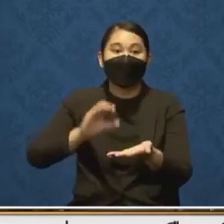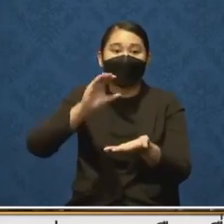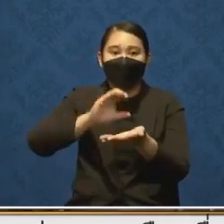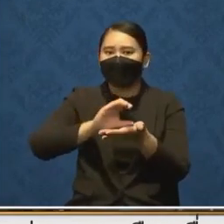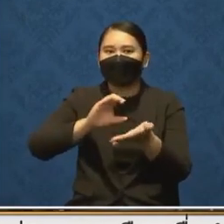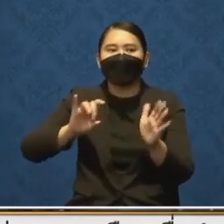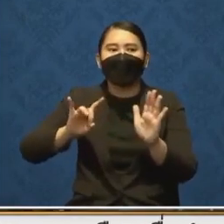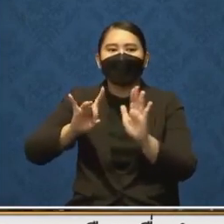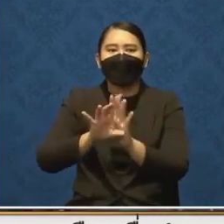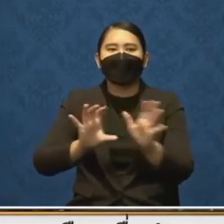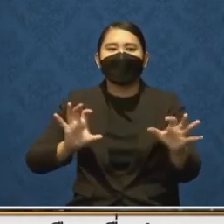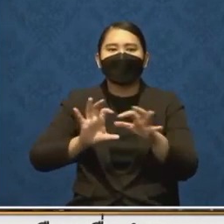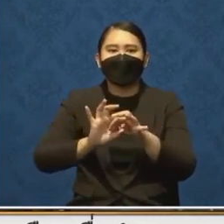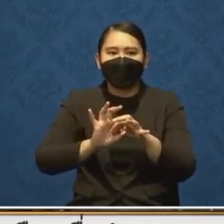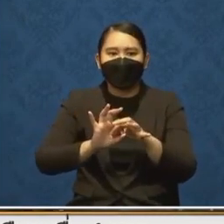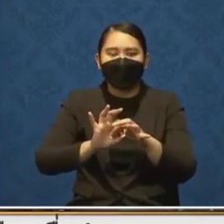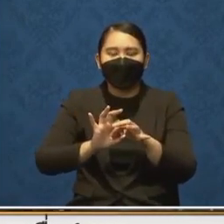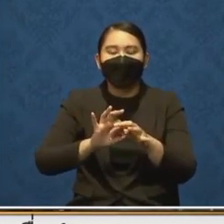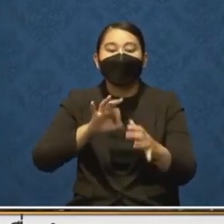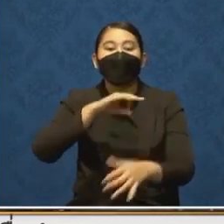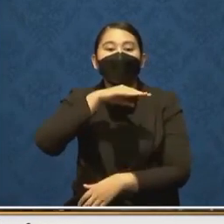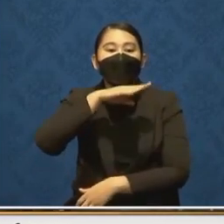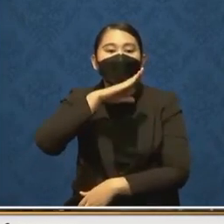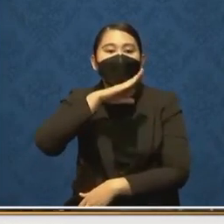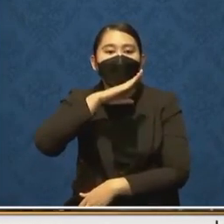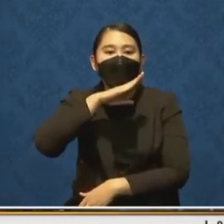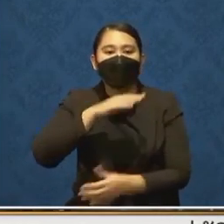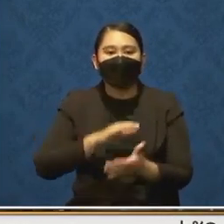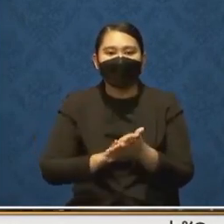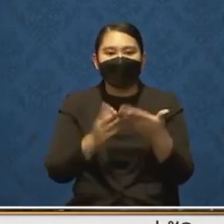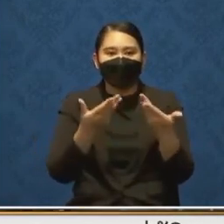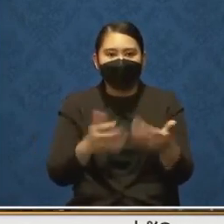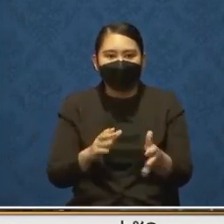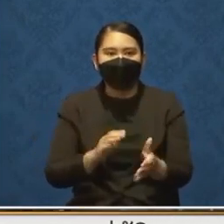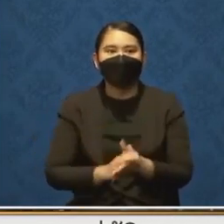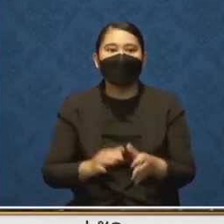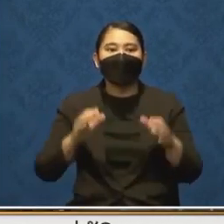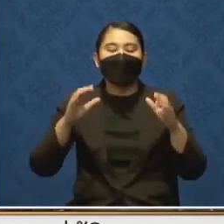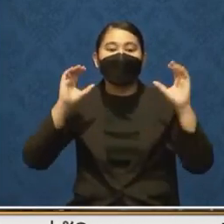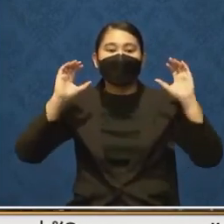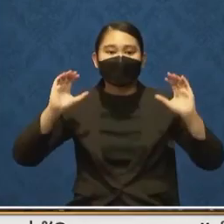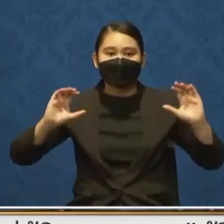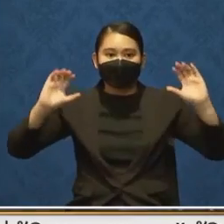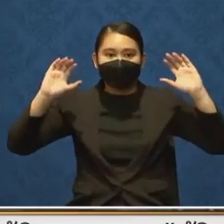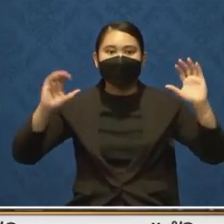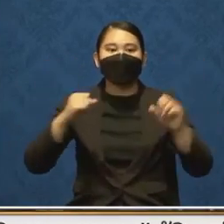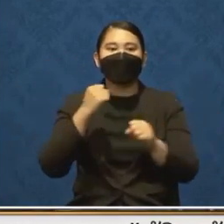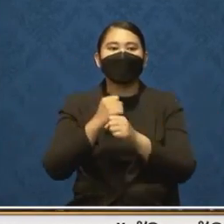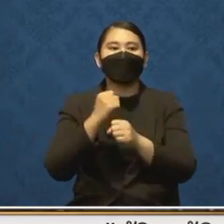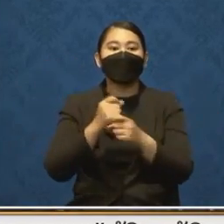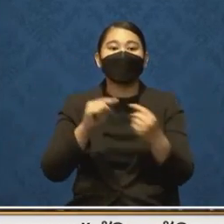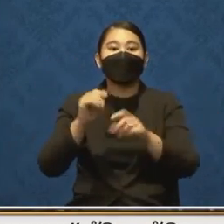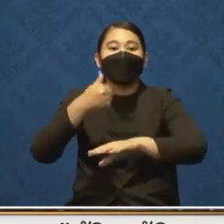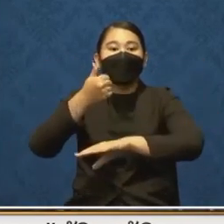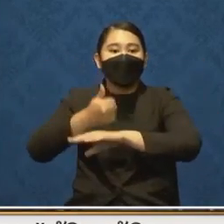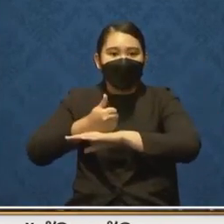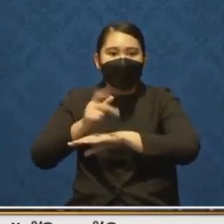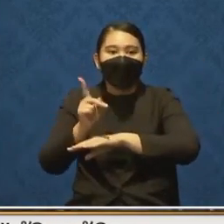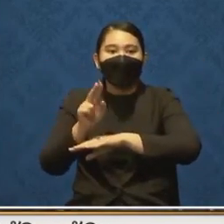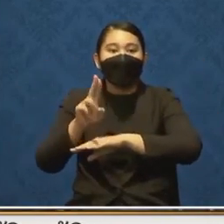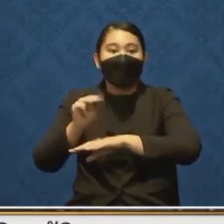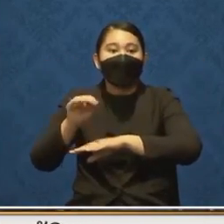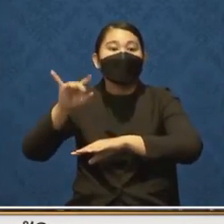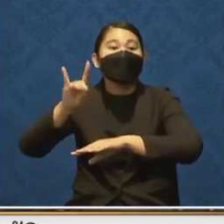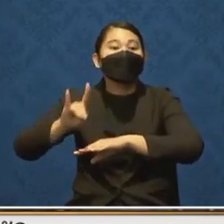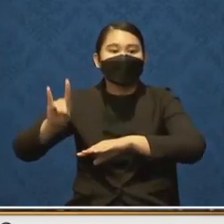ไปเกี่ยวกับเรื่ของสุกรแล้วก็อนุมัตต่ออายุราชการให้อิดีกรมบุษกัตรและครัถงเกี่วข